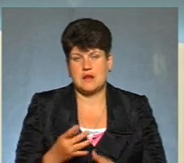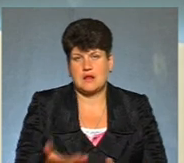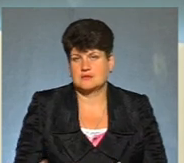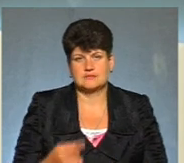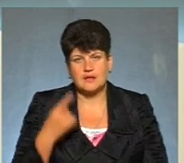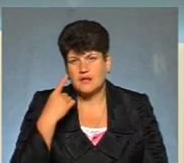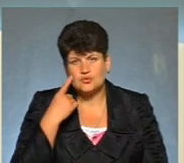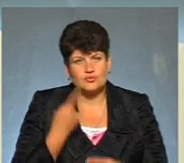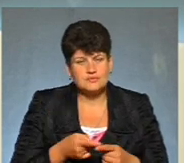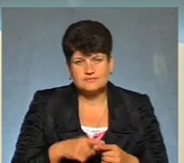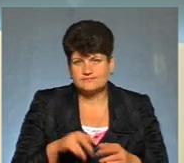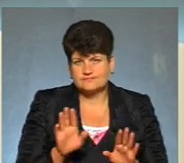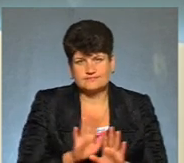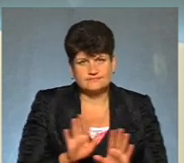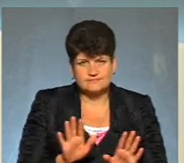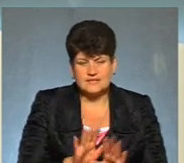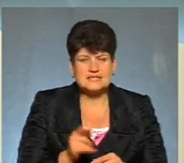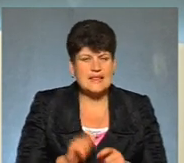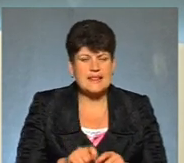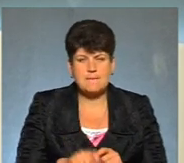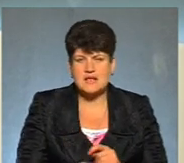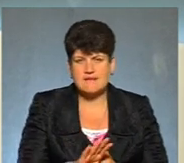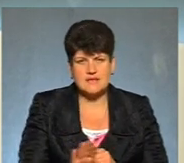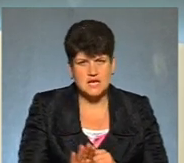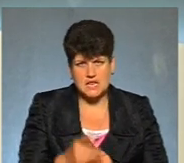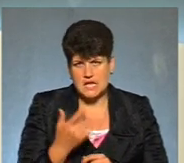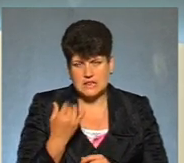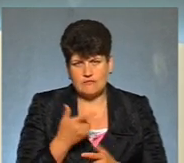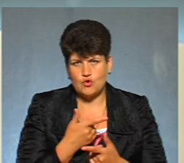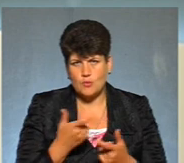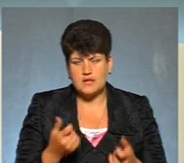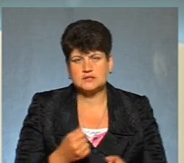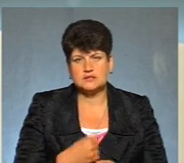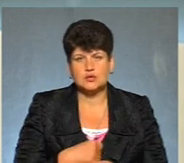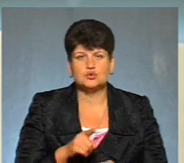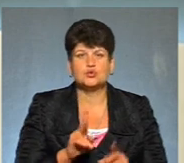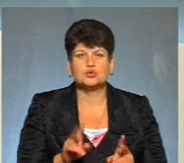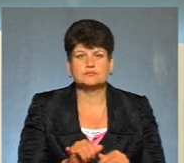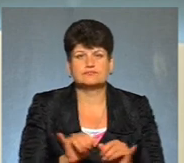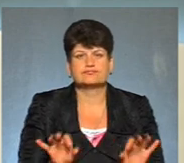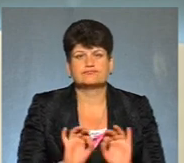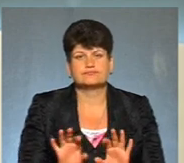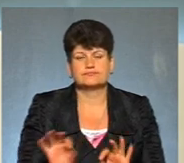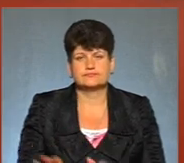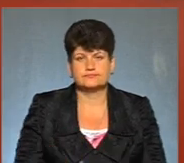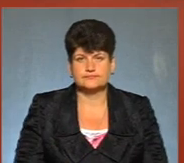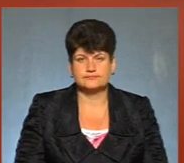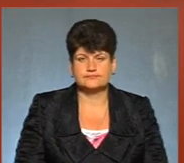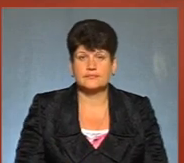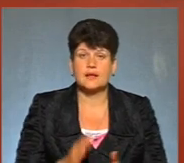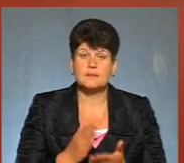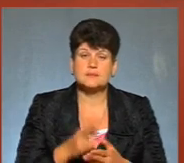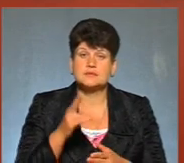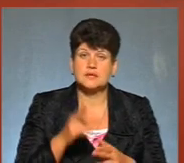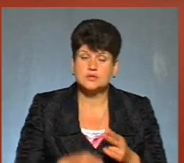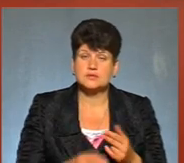просто необ'єктивно, це неперевірена інформація і прикро, що хтось її поширює. Маємо вже завершувати